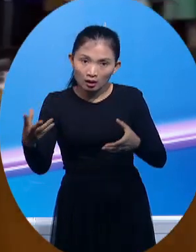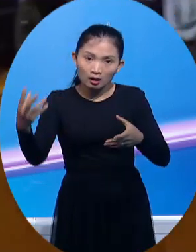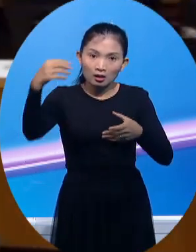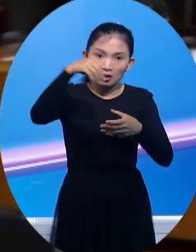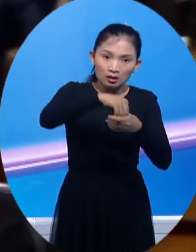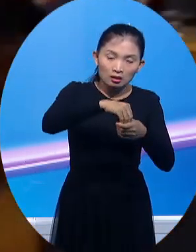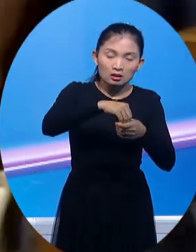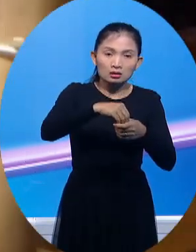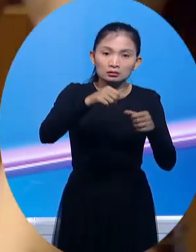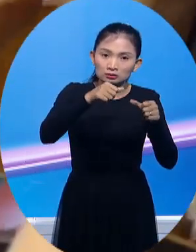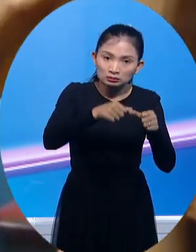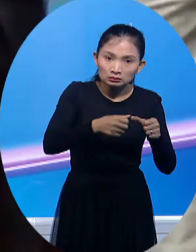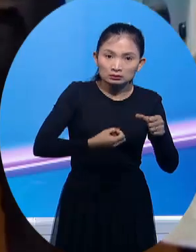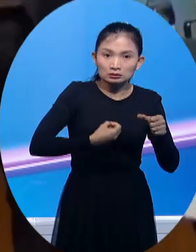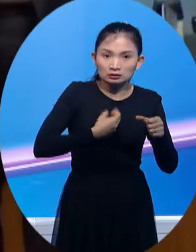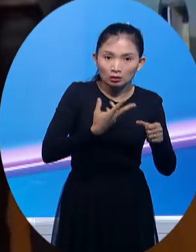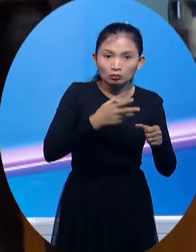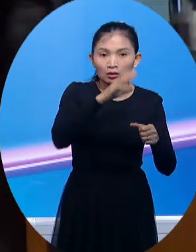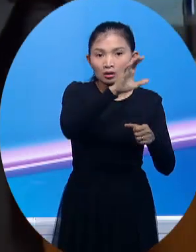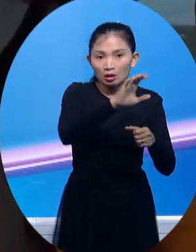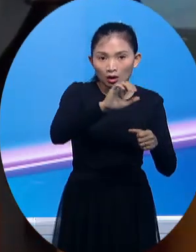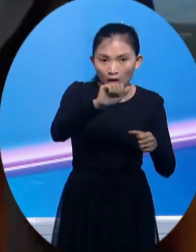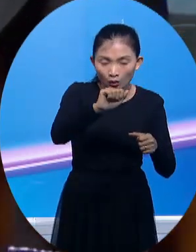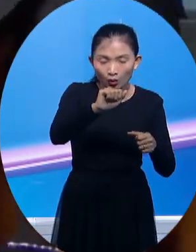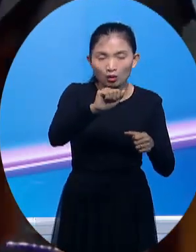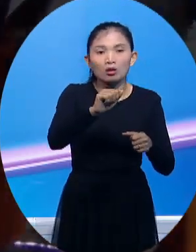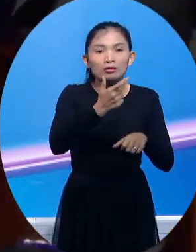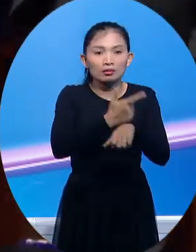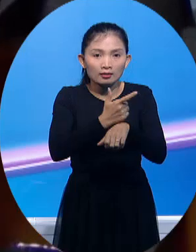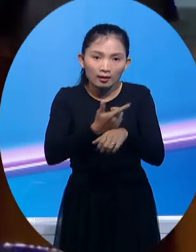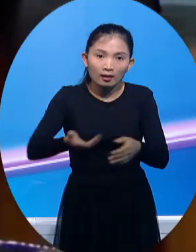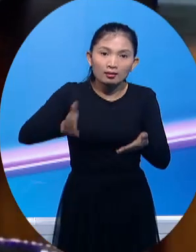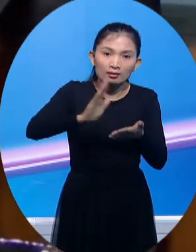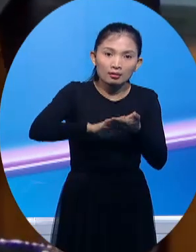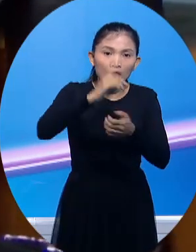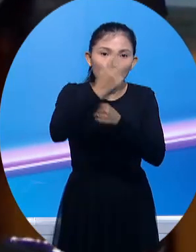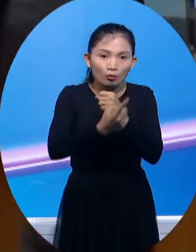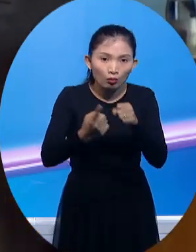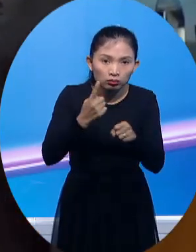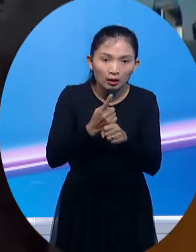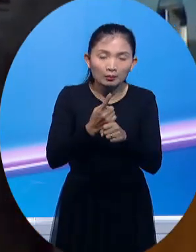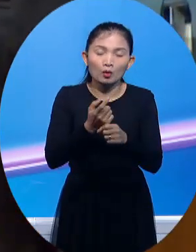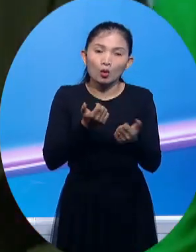lợi cơ bản như cư trú, tiếp cận thị trường lao động và nhà ở, hỗ trợ y tế, phúc lợi xã hội và giáo